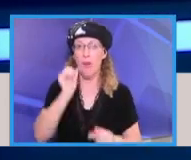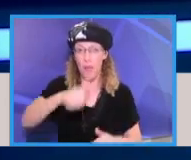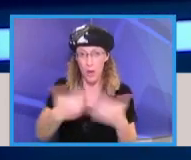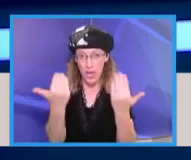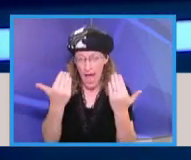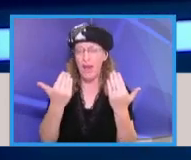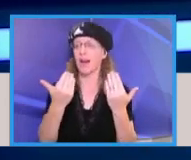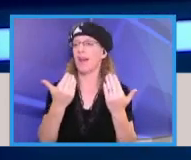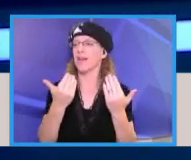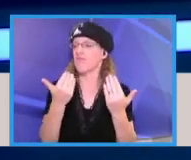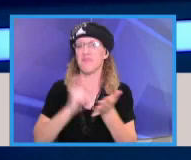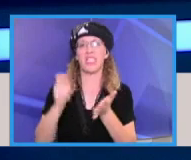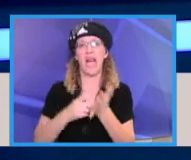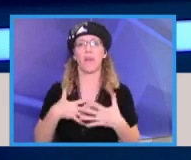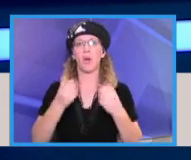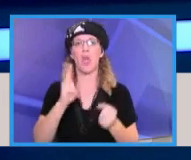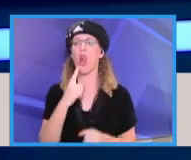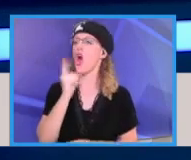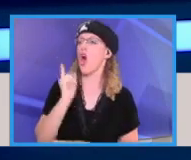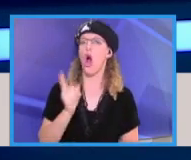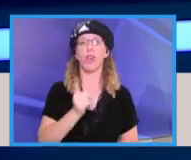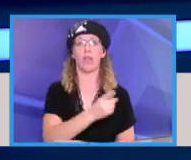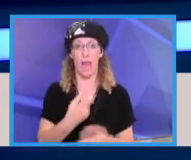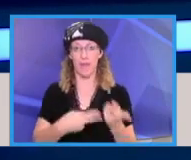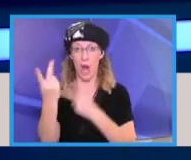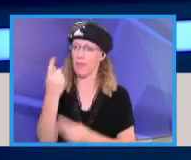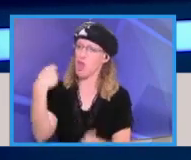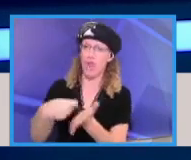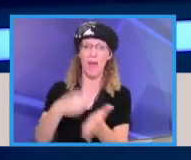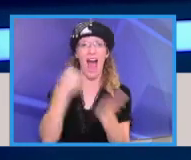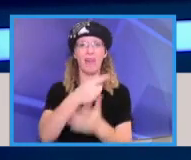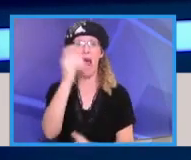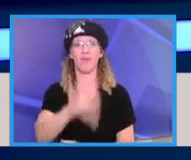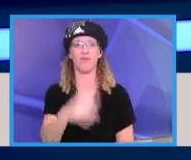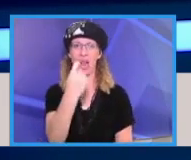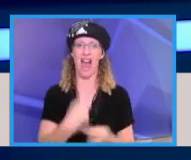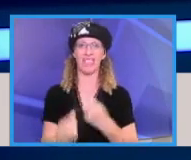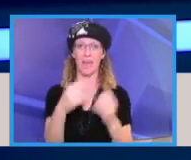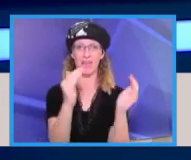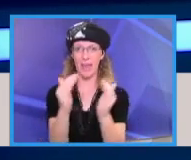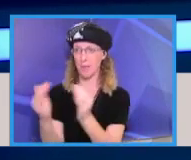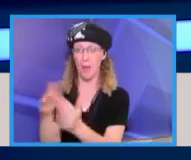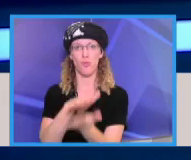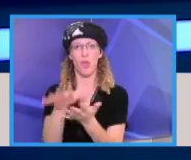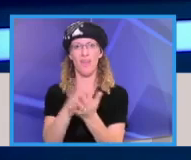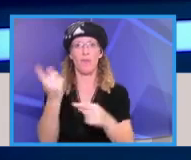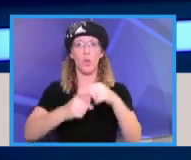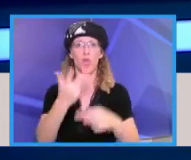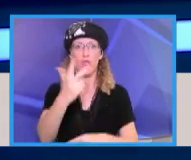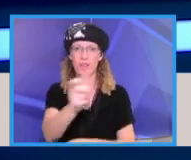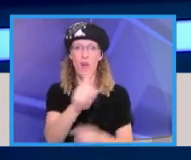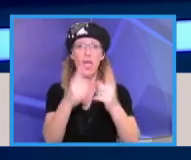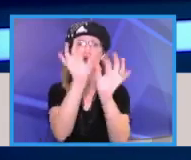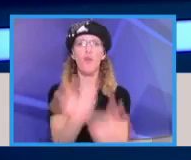בבוקר משרד הבריאות יכול להורות לבתי החולים לשלם עד 100,000 שקלים לעסקים קטנים בשוטף פלוס 30, ולא יקרה שום